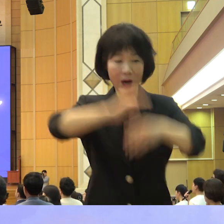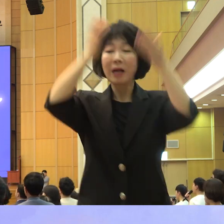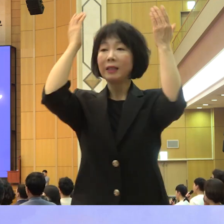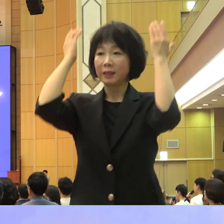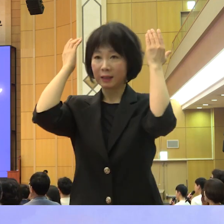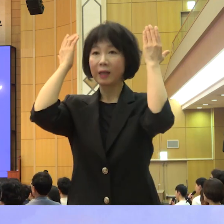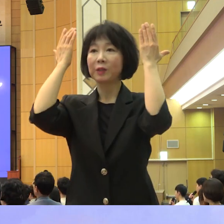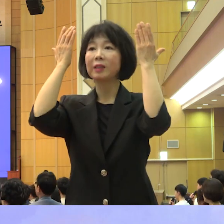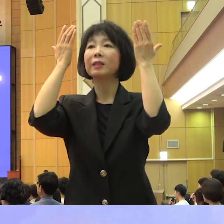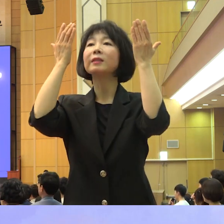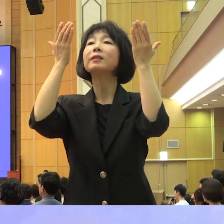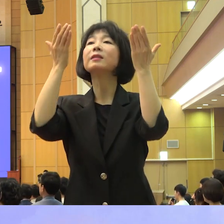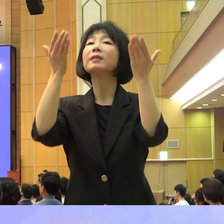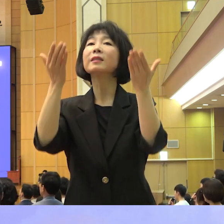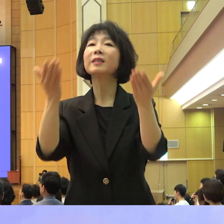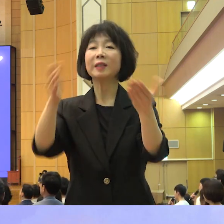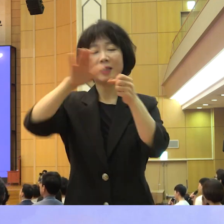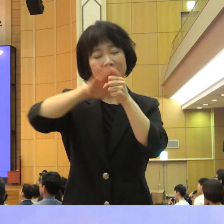있지요.